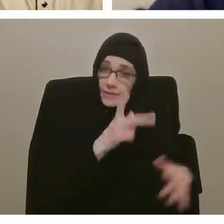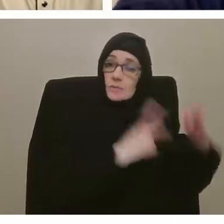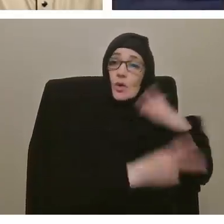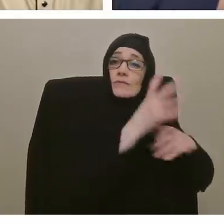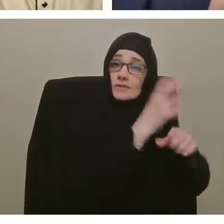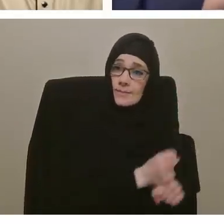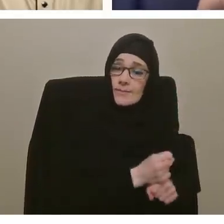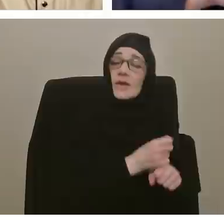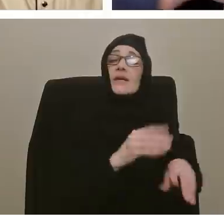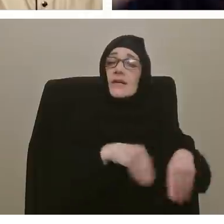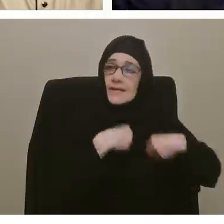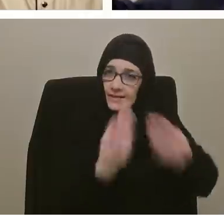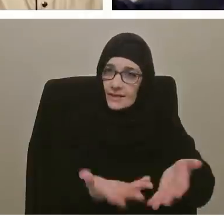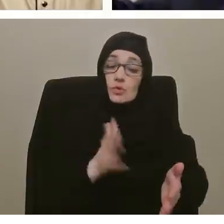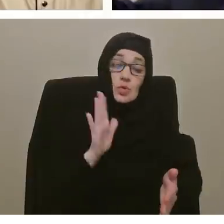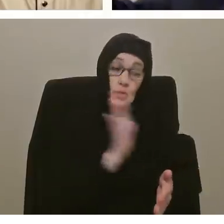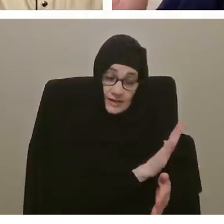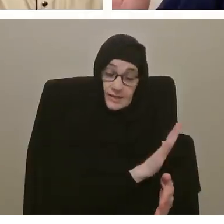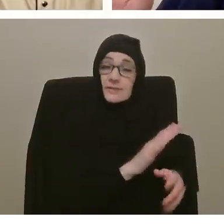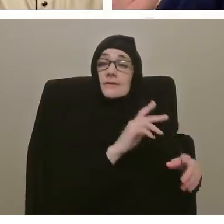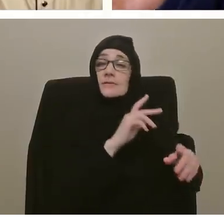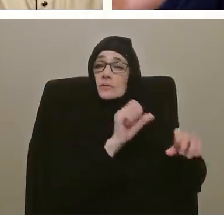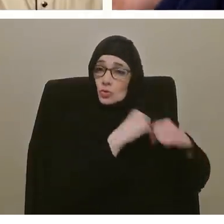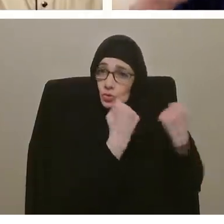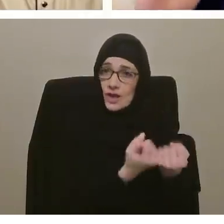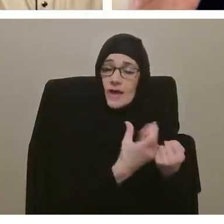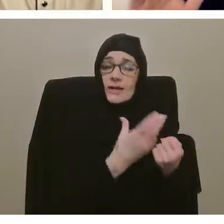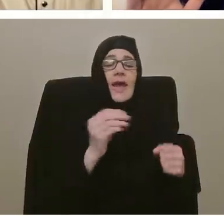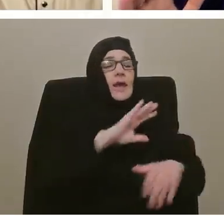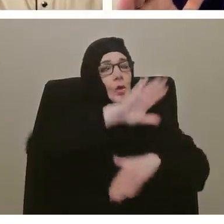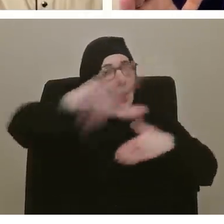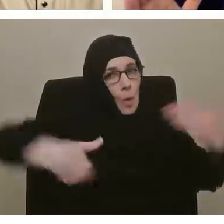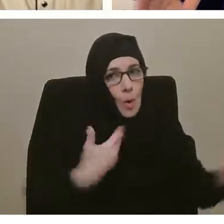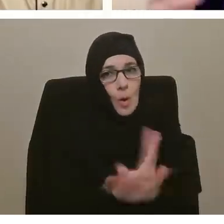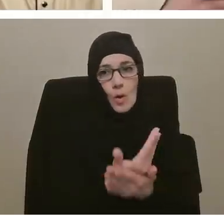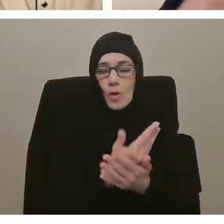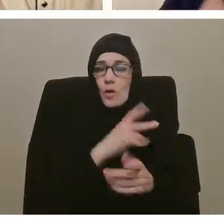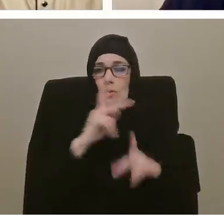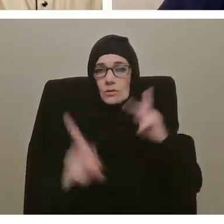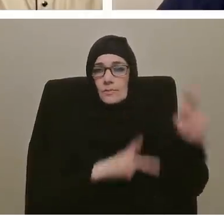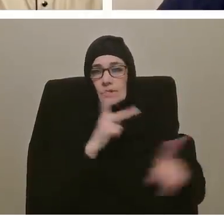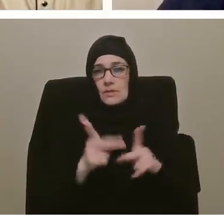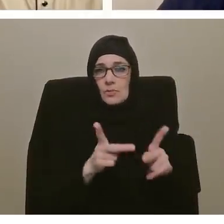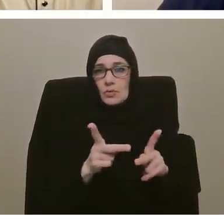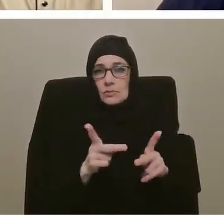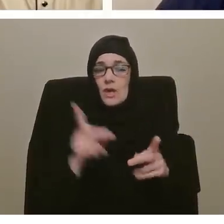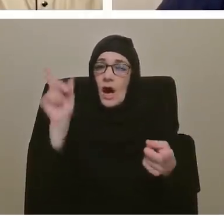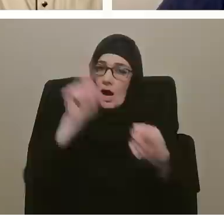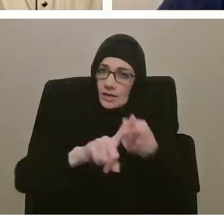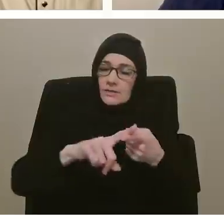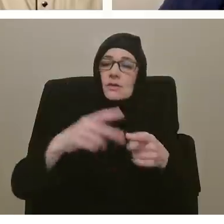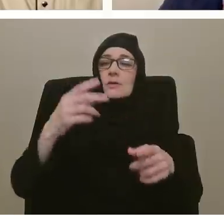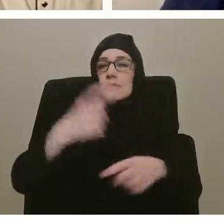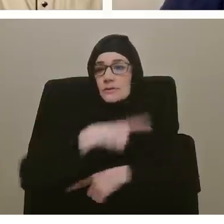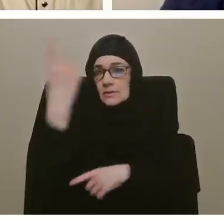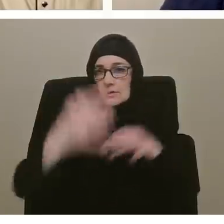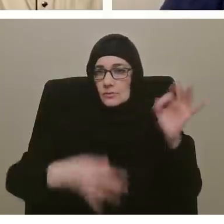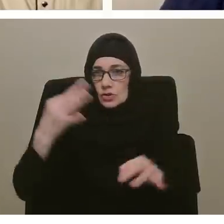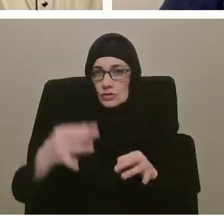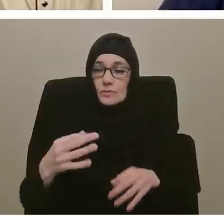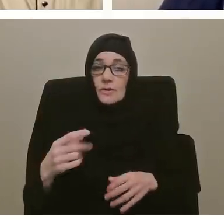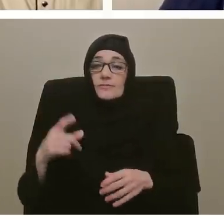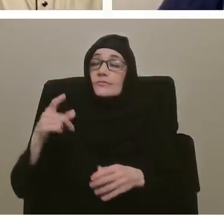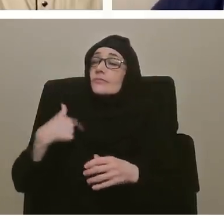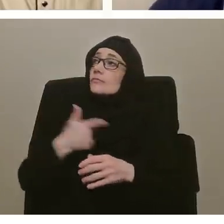generation, but to give to the entirety of creation, ila yawmiddin. فَنَسْأَلُ اللَّهَ سُبْحَانَهُ وَتَعَالَى that he makes us a truly Qur'anic